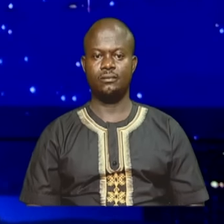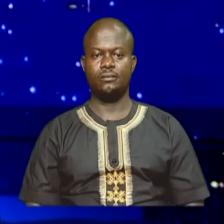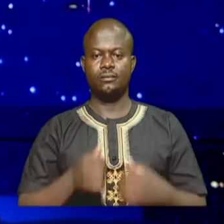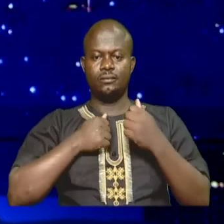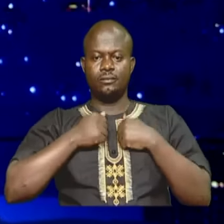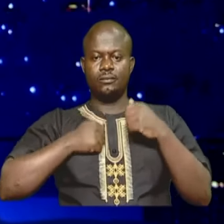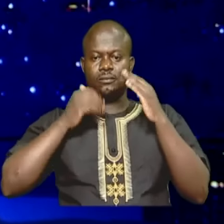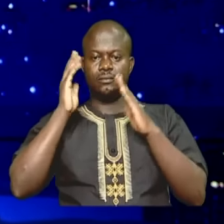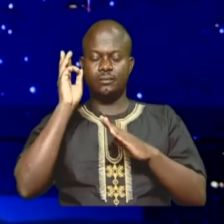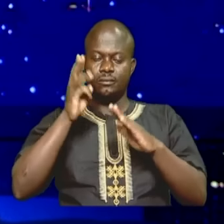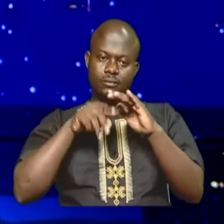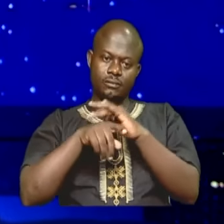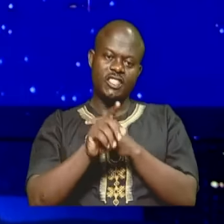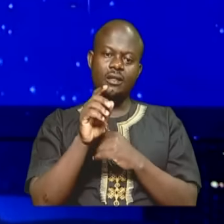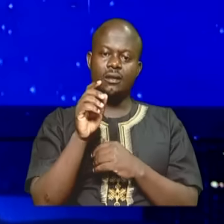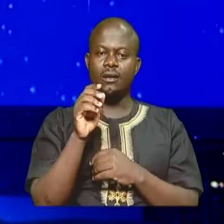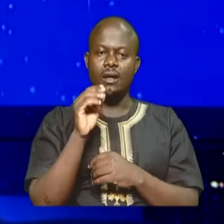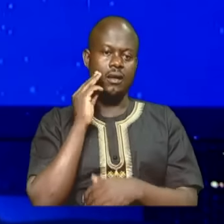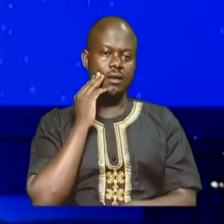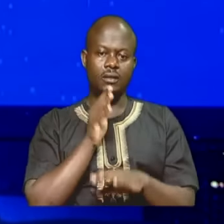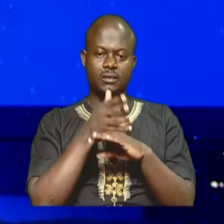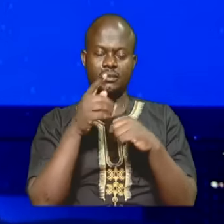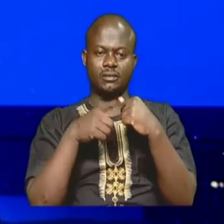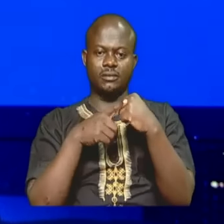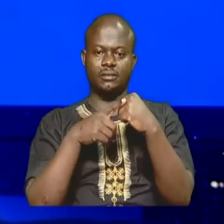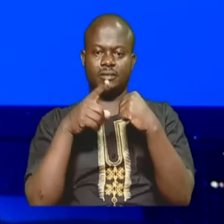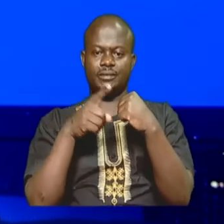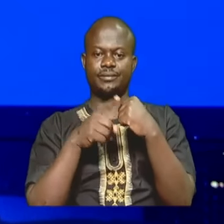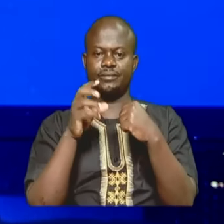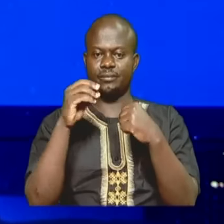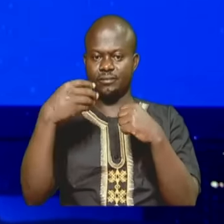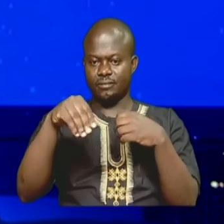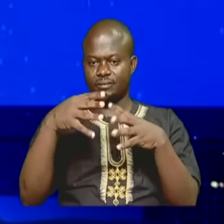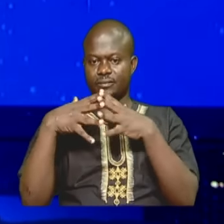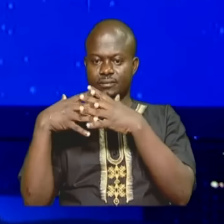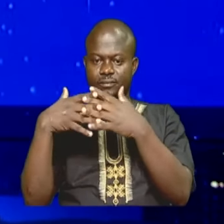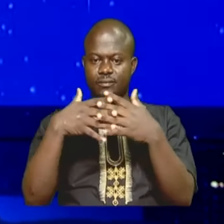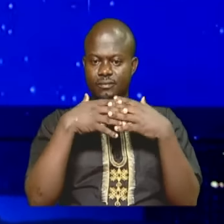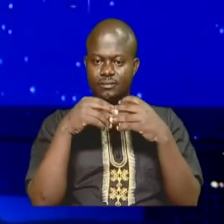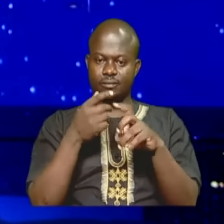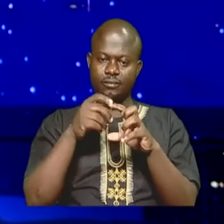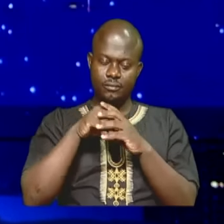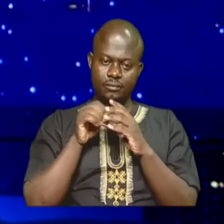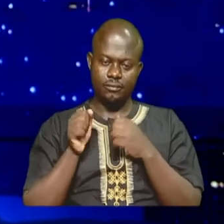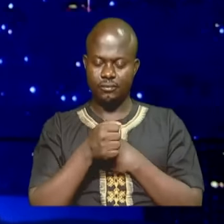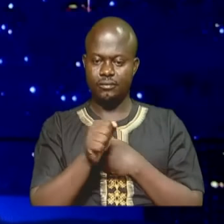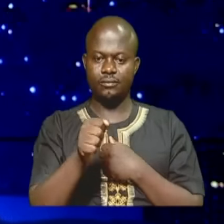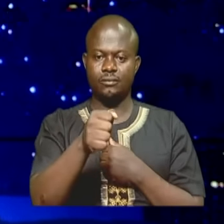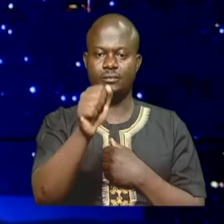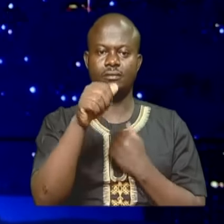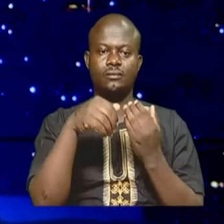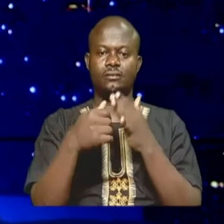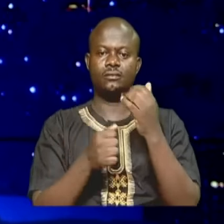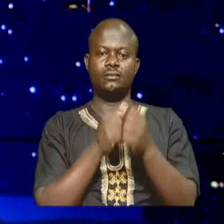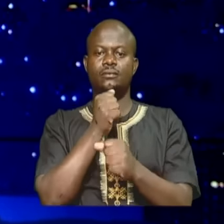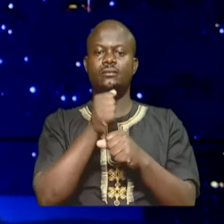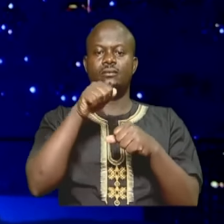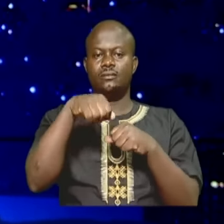Rwanda ruzinjiza miliyoni zirenga 660 z'amadolari ya Amerika turutse mu bukerarugendo muri uyu mwaka